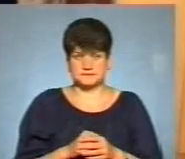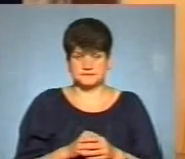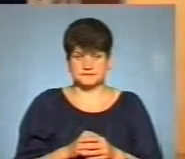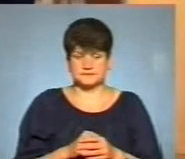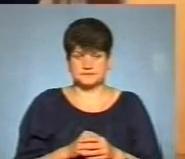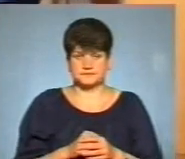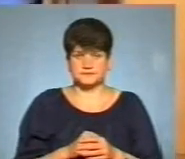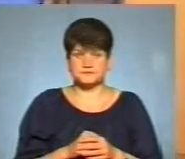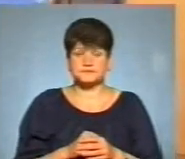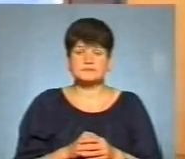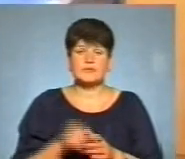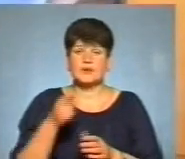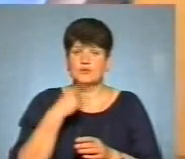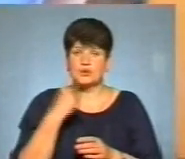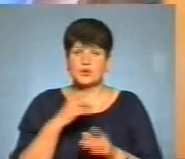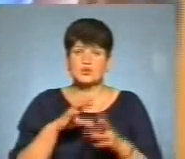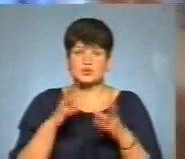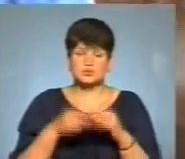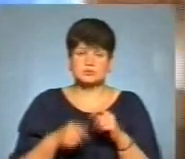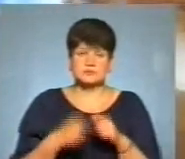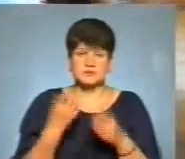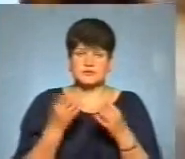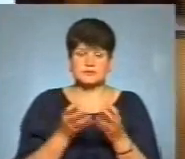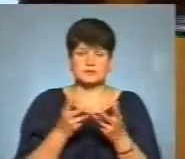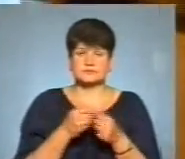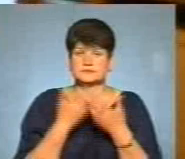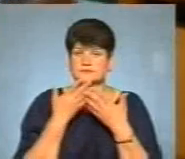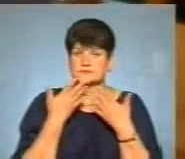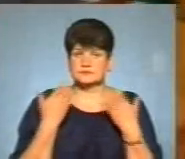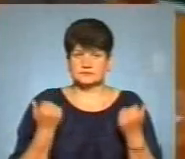За словами Володимира Кузишина, суми збитків ще не порахували.